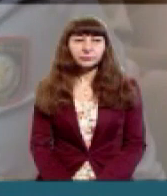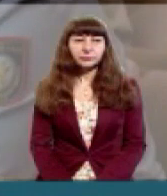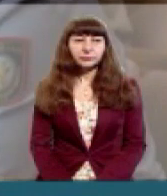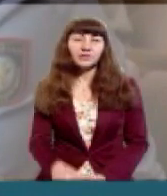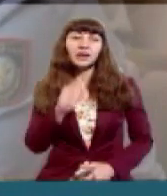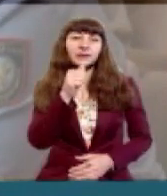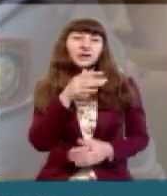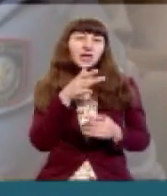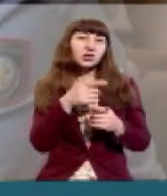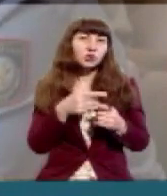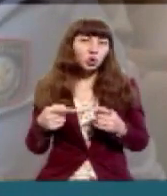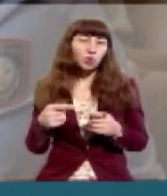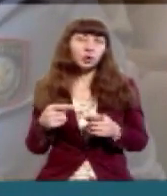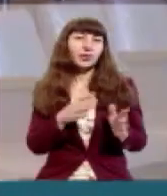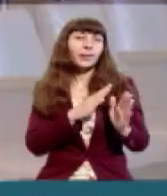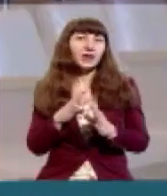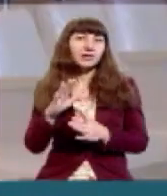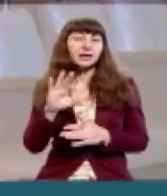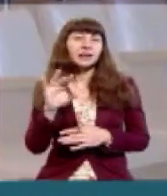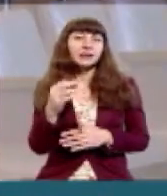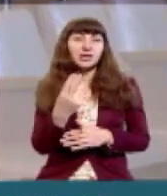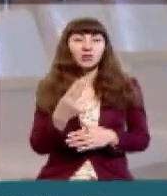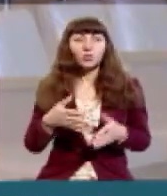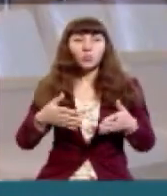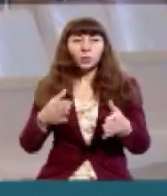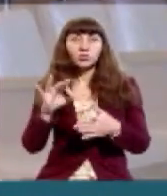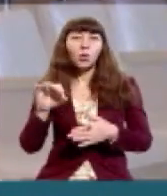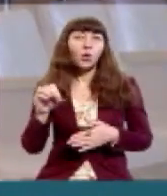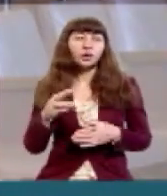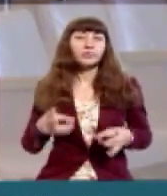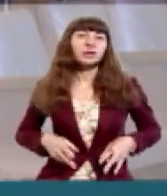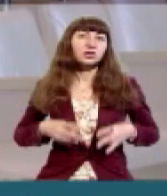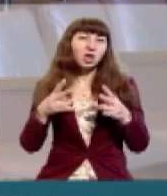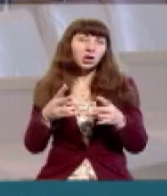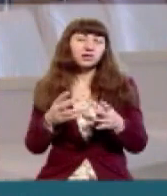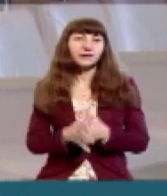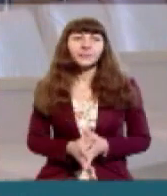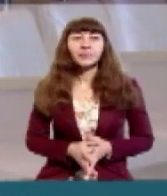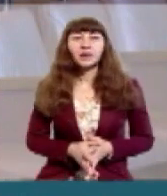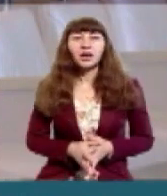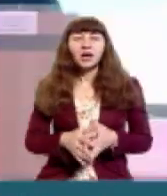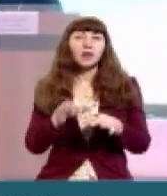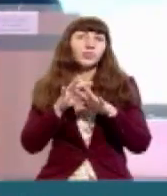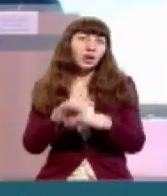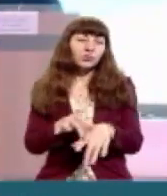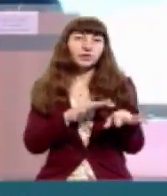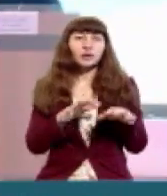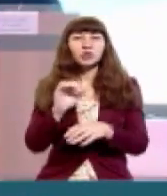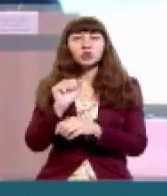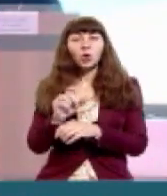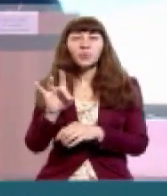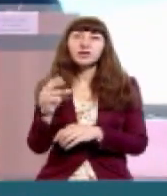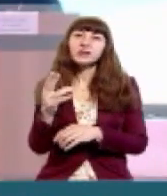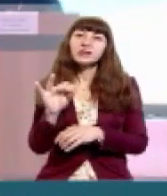Пробация қылмыстан жазаға дейінгі жолдан өткен адамдарды әлеуметтендіру механизмі. Адамдардың қылмыстық жолды екі рет баспау үшін өңірде жүйелі